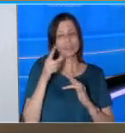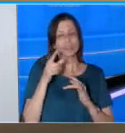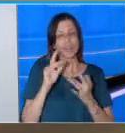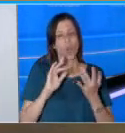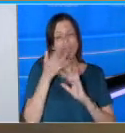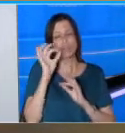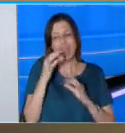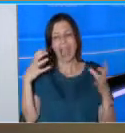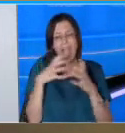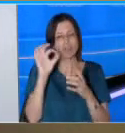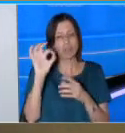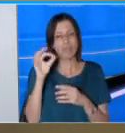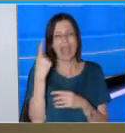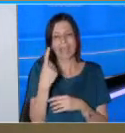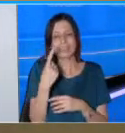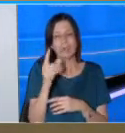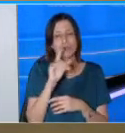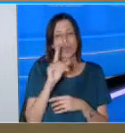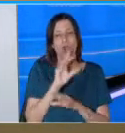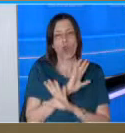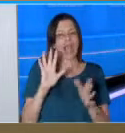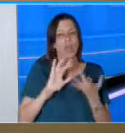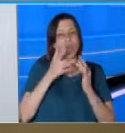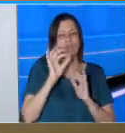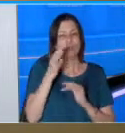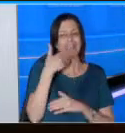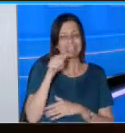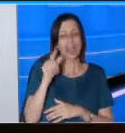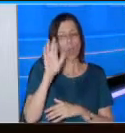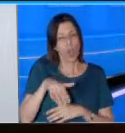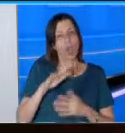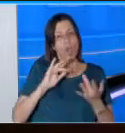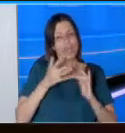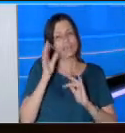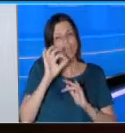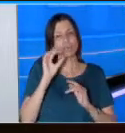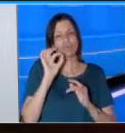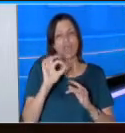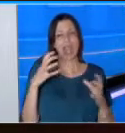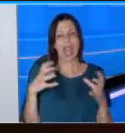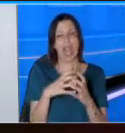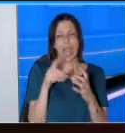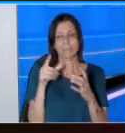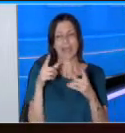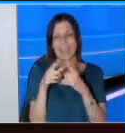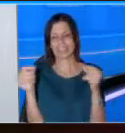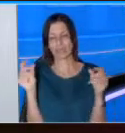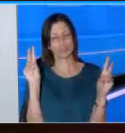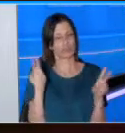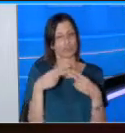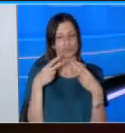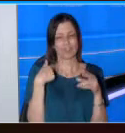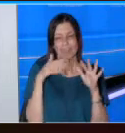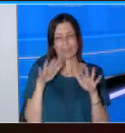שלהם עצמם. הוא לא רק אויב של מדינת ישראל, הוא אויב של העם העזתי בדיוק באותה מידה. אבל לא יכול להיות שאנחנו